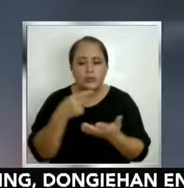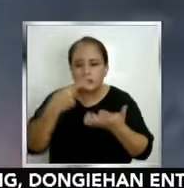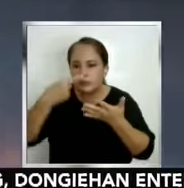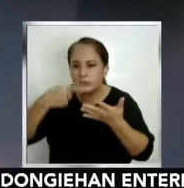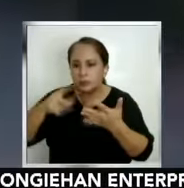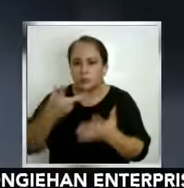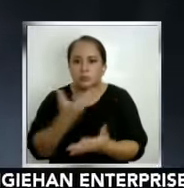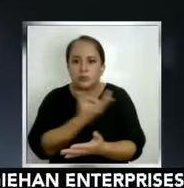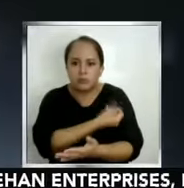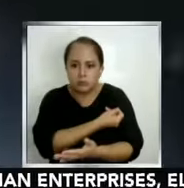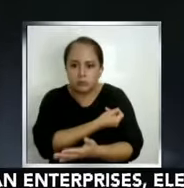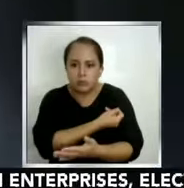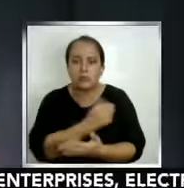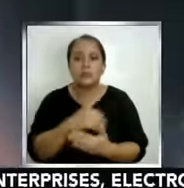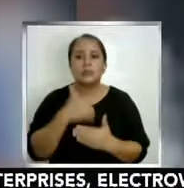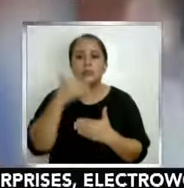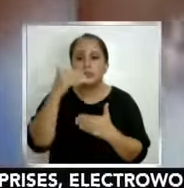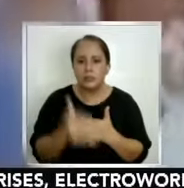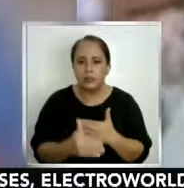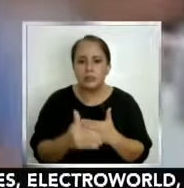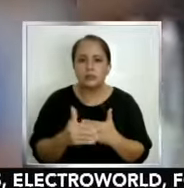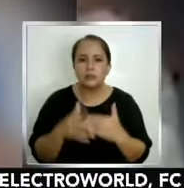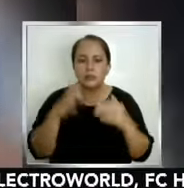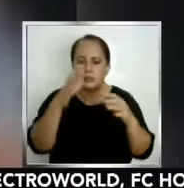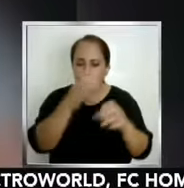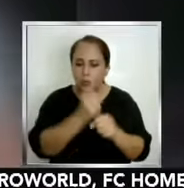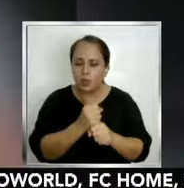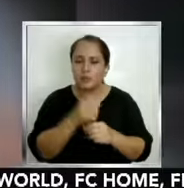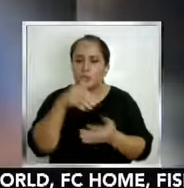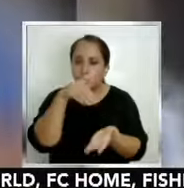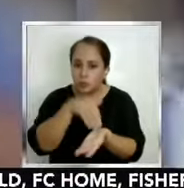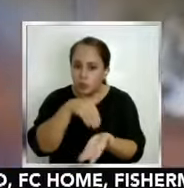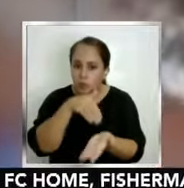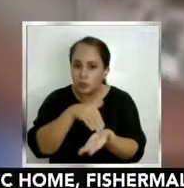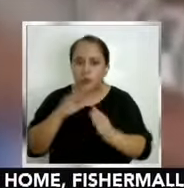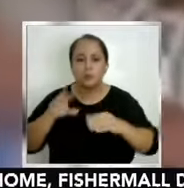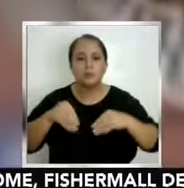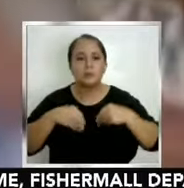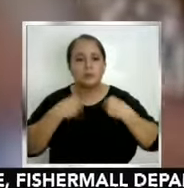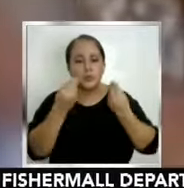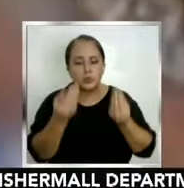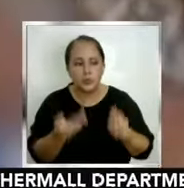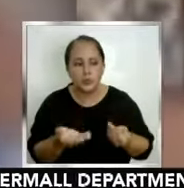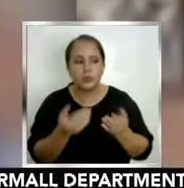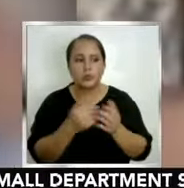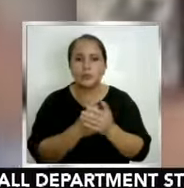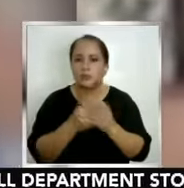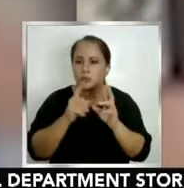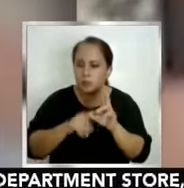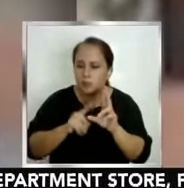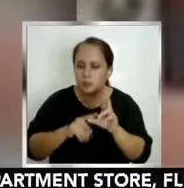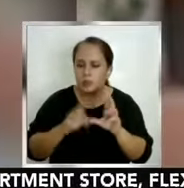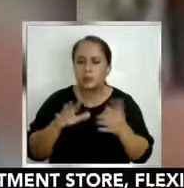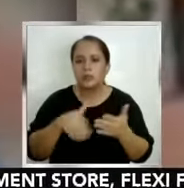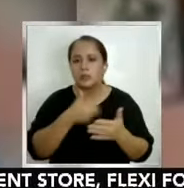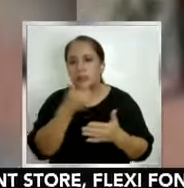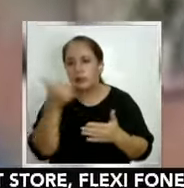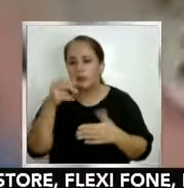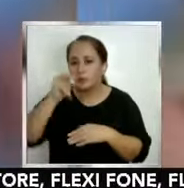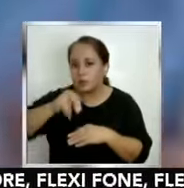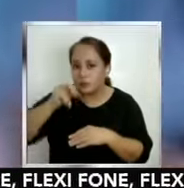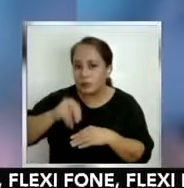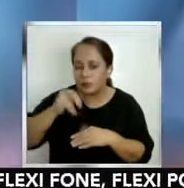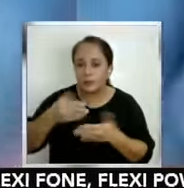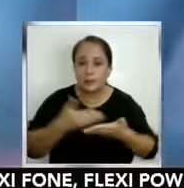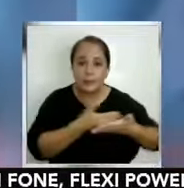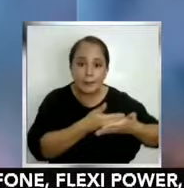And then, sinikap na rin ng doktor, binigyan ng resita sa milk feeding and then other needs ng bata.